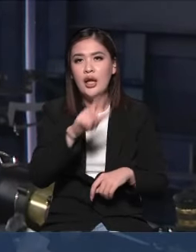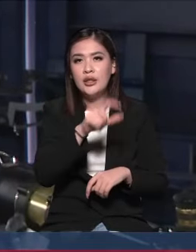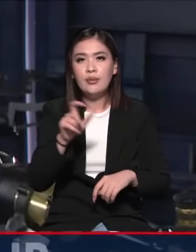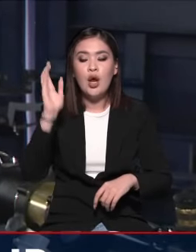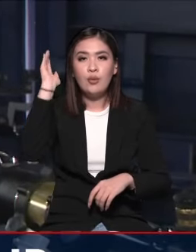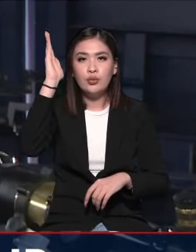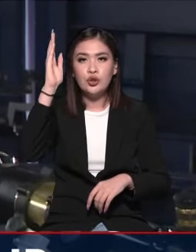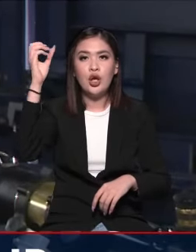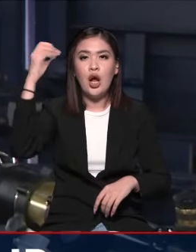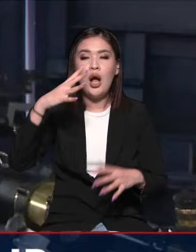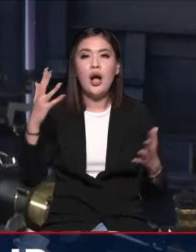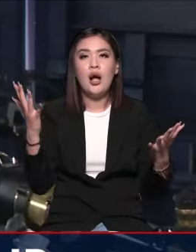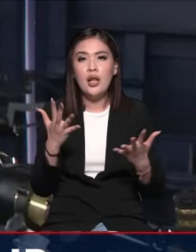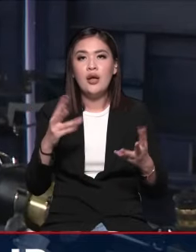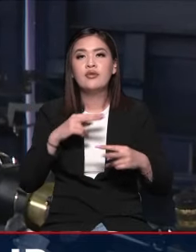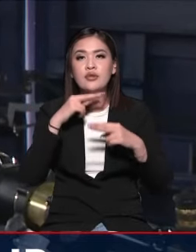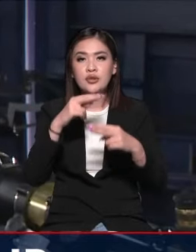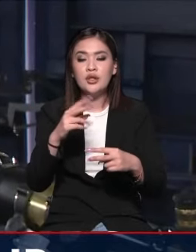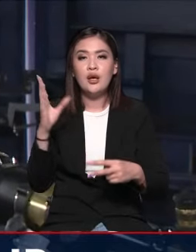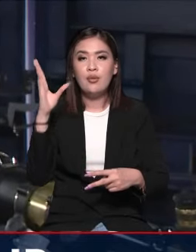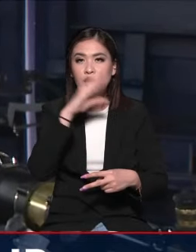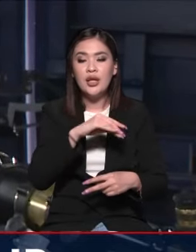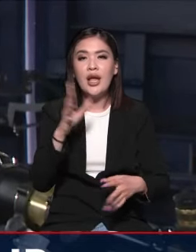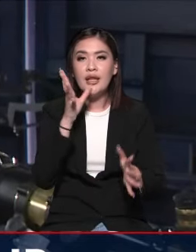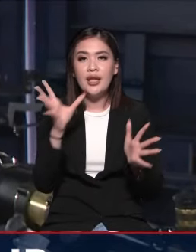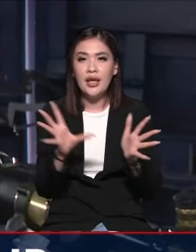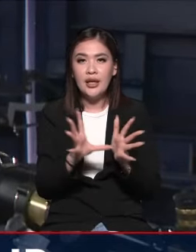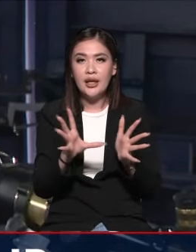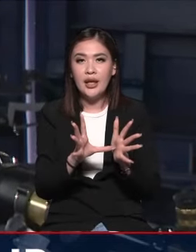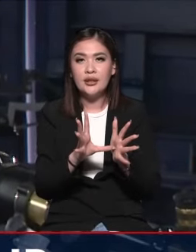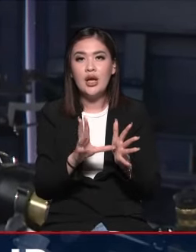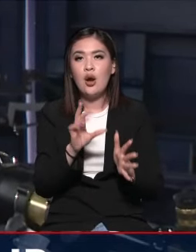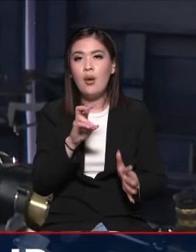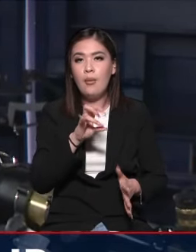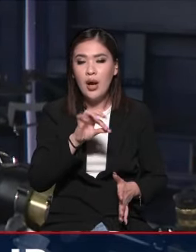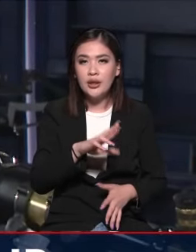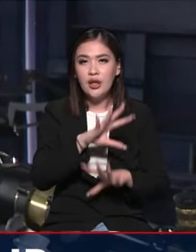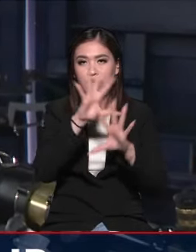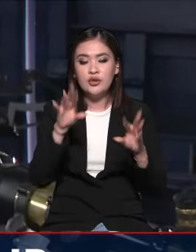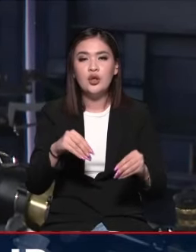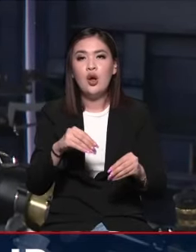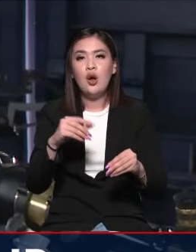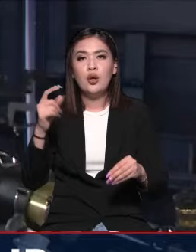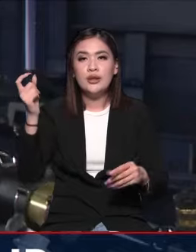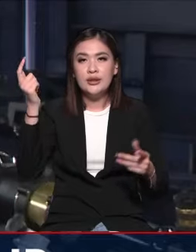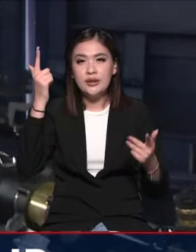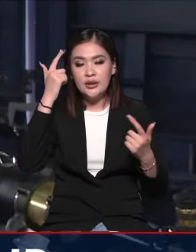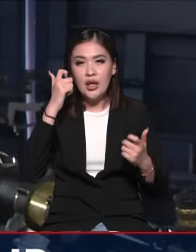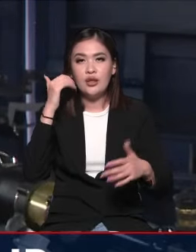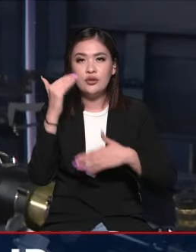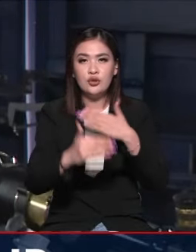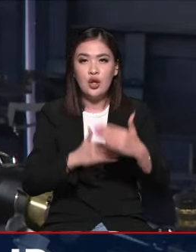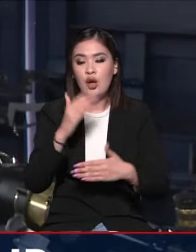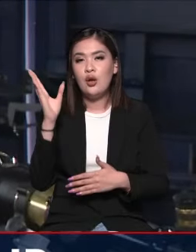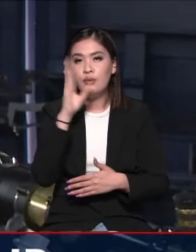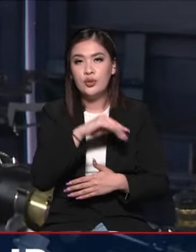күн сәулесінің жарқылын бақылай алатын және энергиямен жабдықтаушы компанияларға бұл туралы ескертетін жер серігін құруға